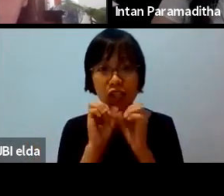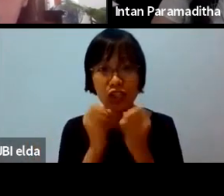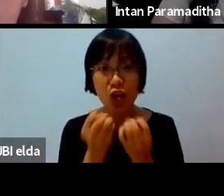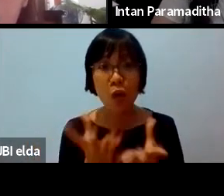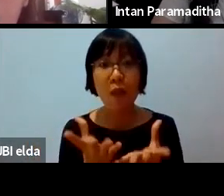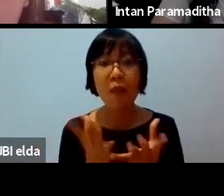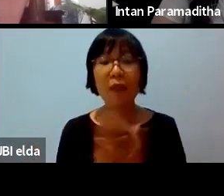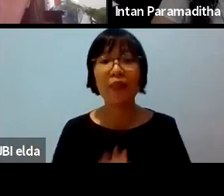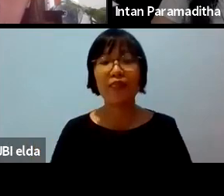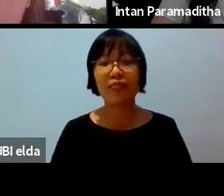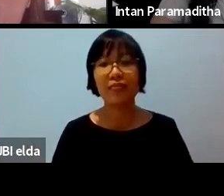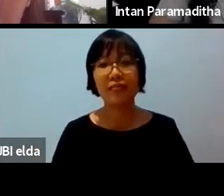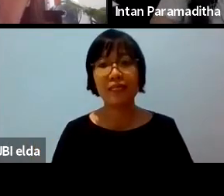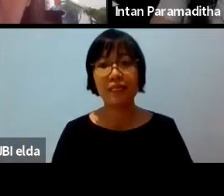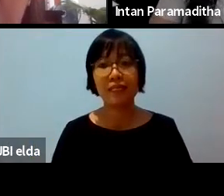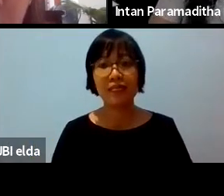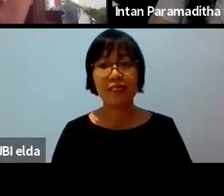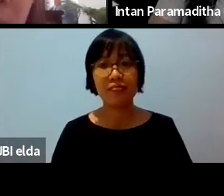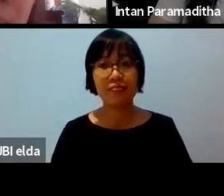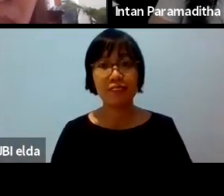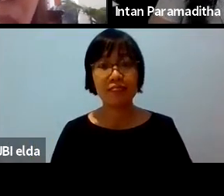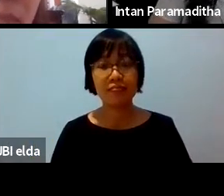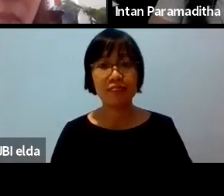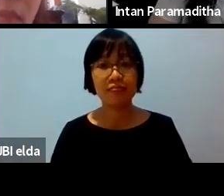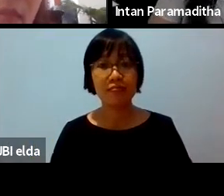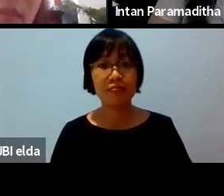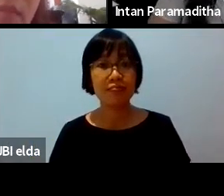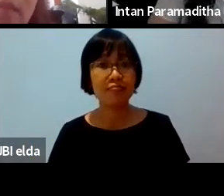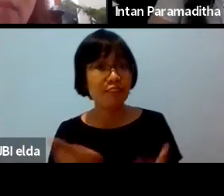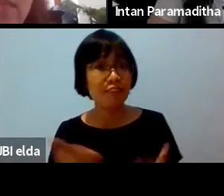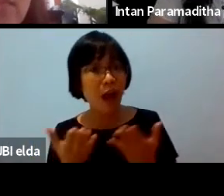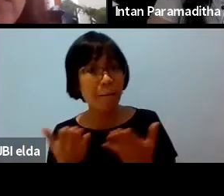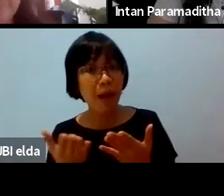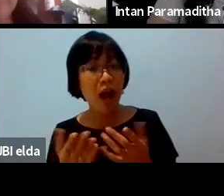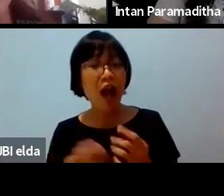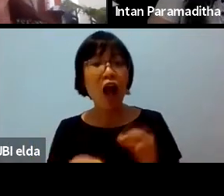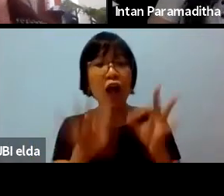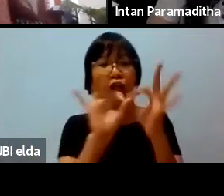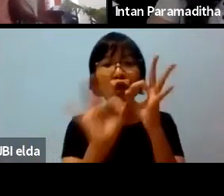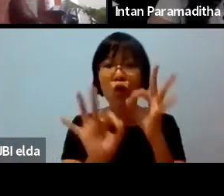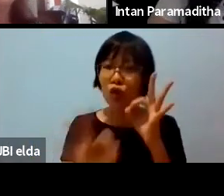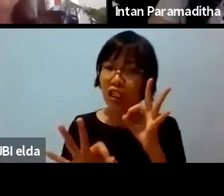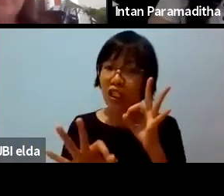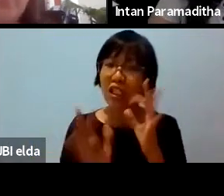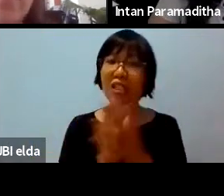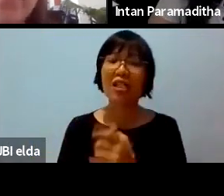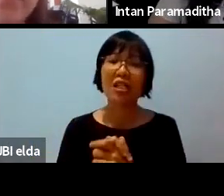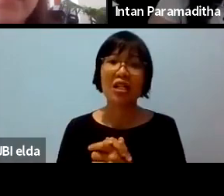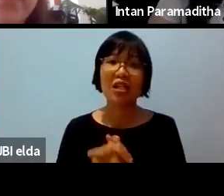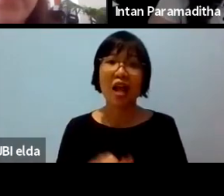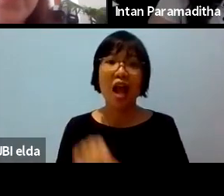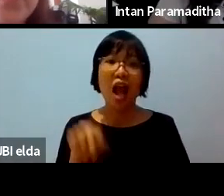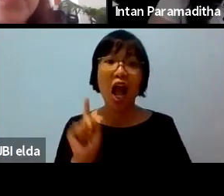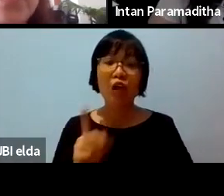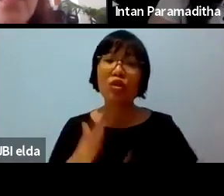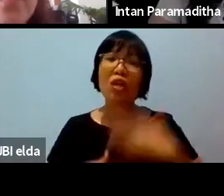Apa sih yang perlu dilakukan jika ada, kalau tadi Bu Regina bilang bahwa